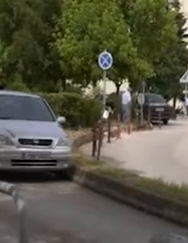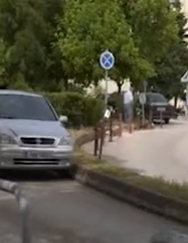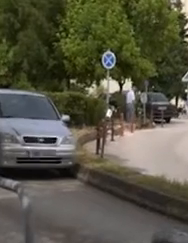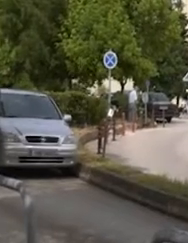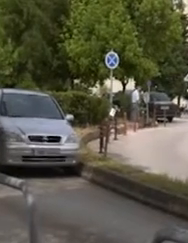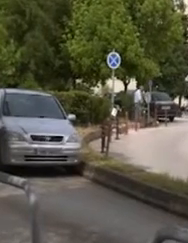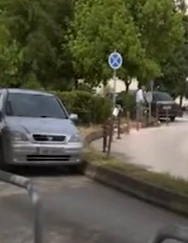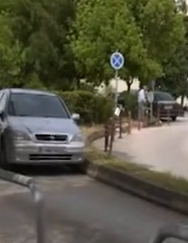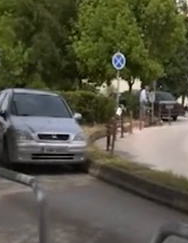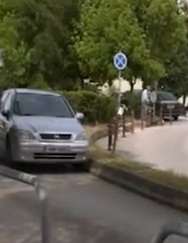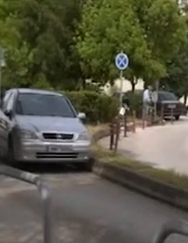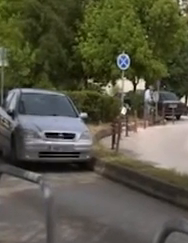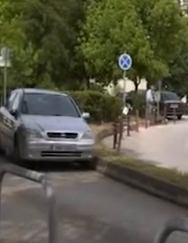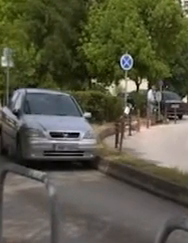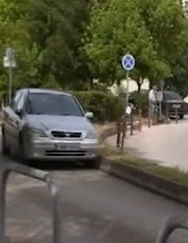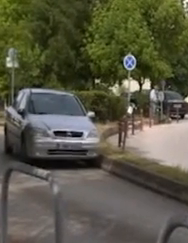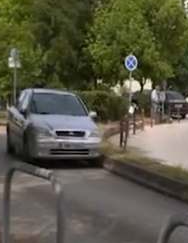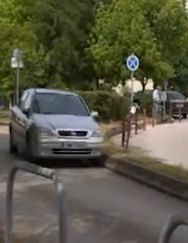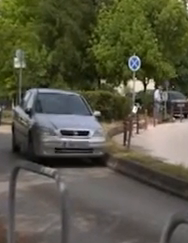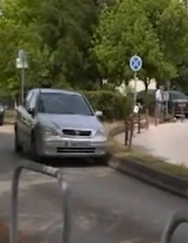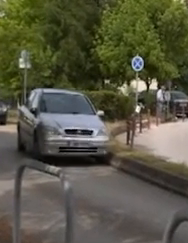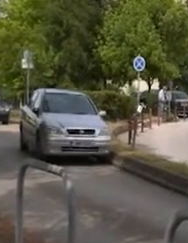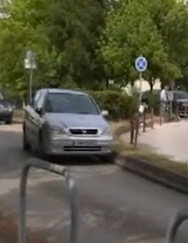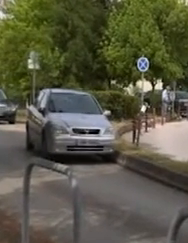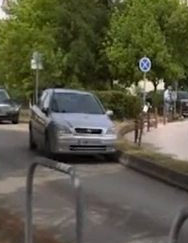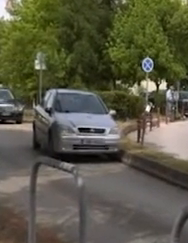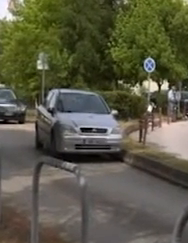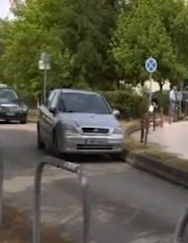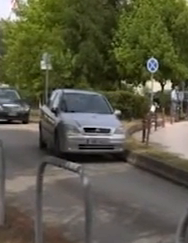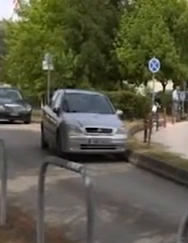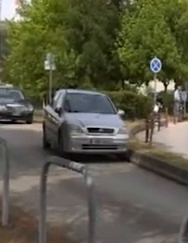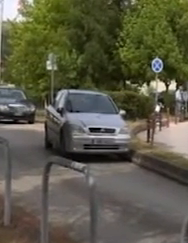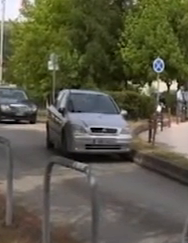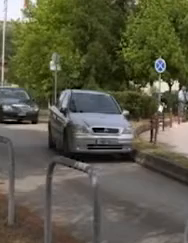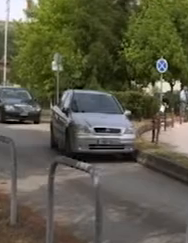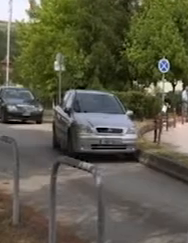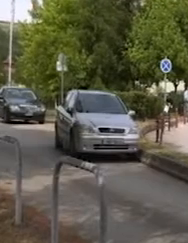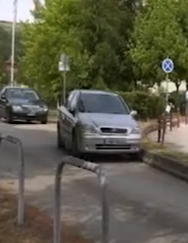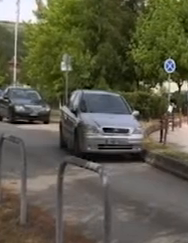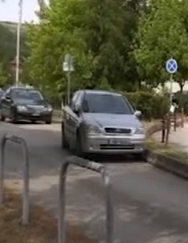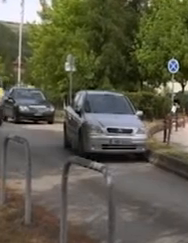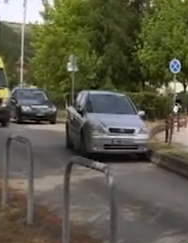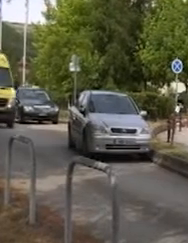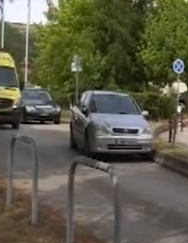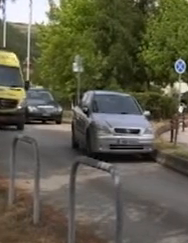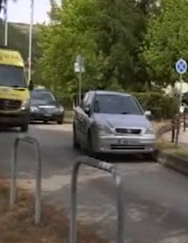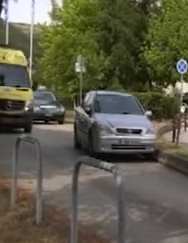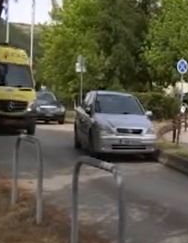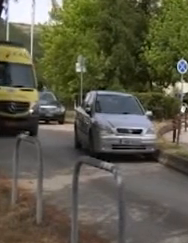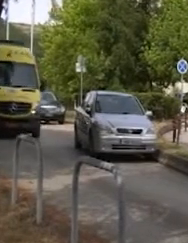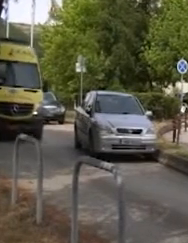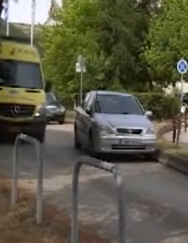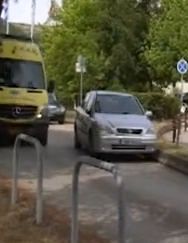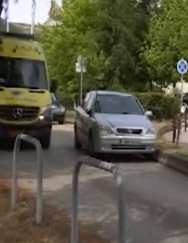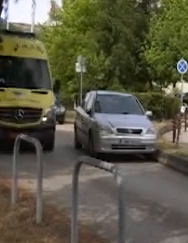Στο μεταξύ, όχι στην έκδοση προσωρινών διαταγών με τις οποίες θα πάγωνε ο υποχρεωτικός εμβολιασμός 115 γιατρών